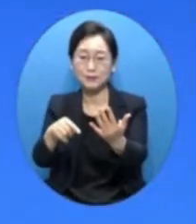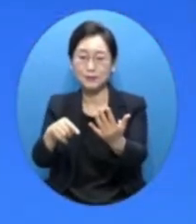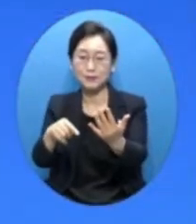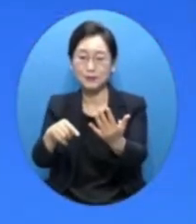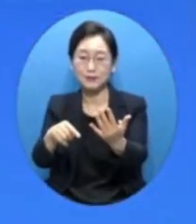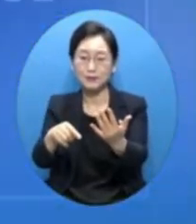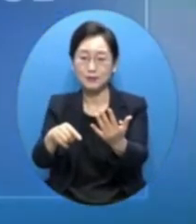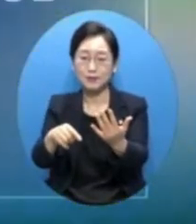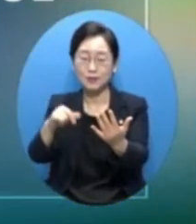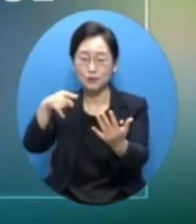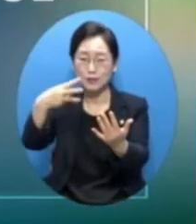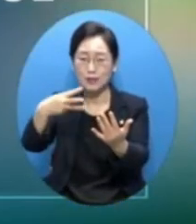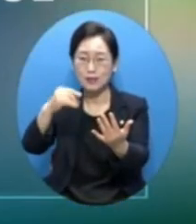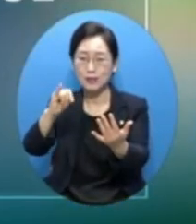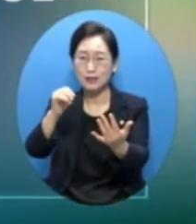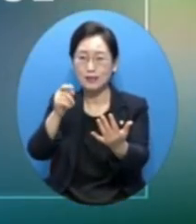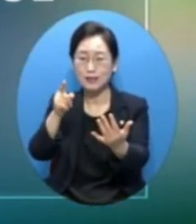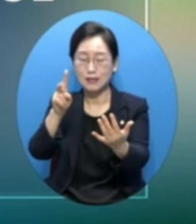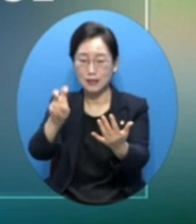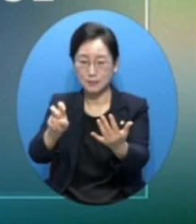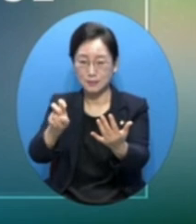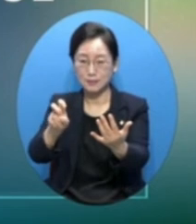윌리엄 스미스 클락이라고 하는